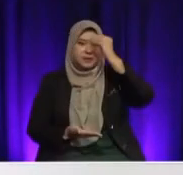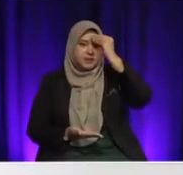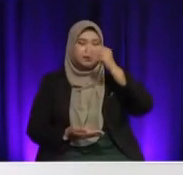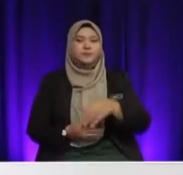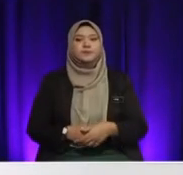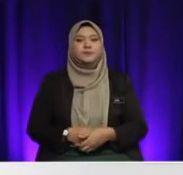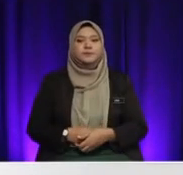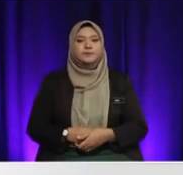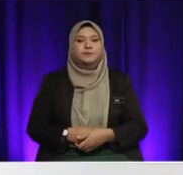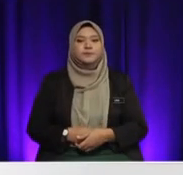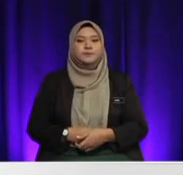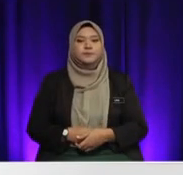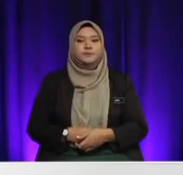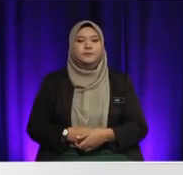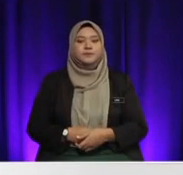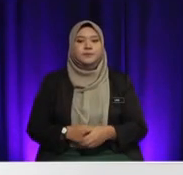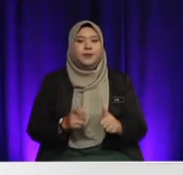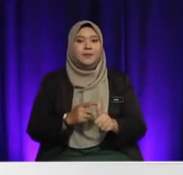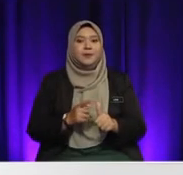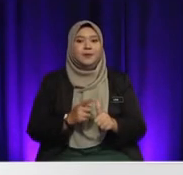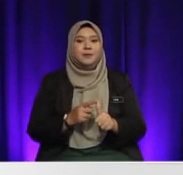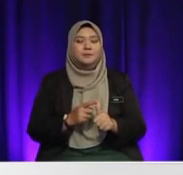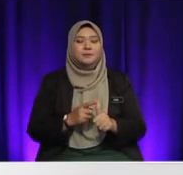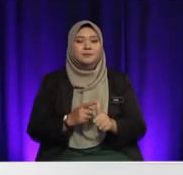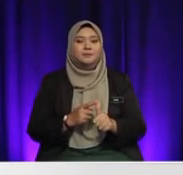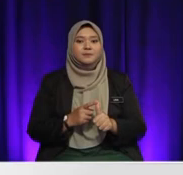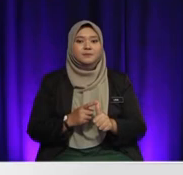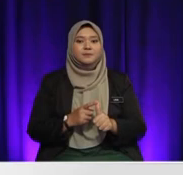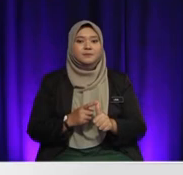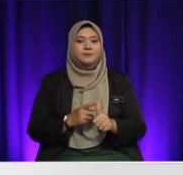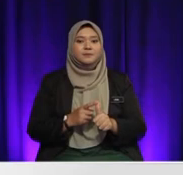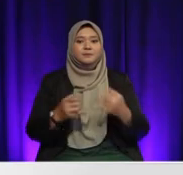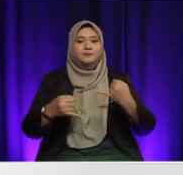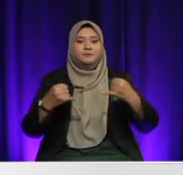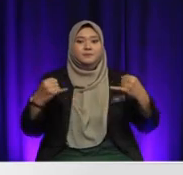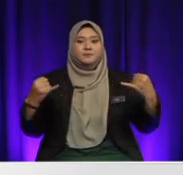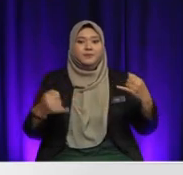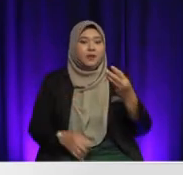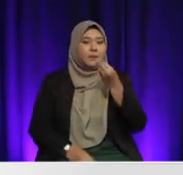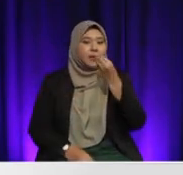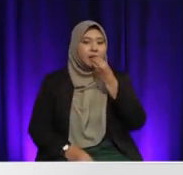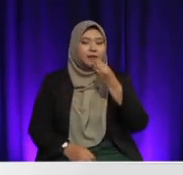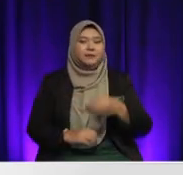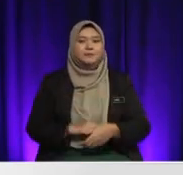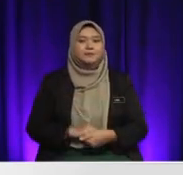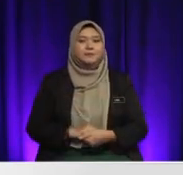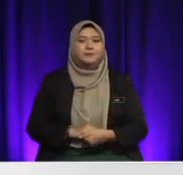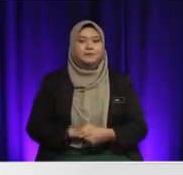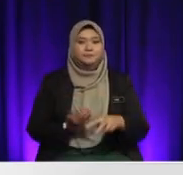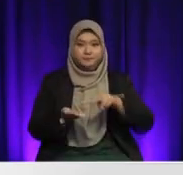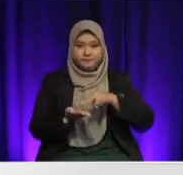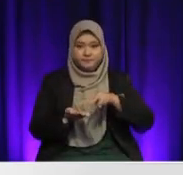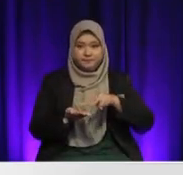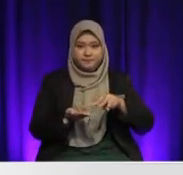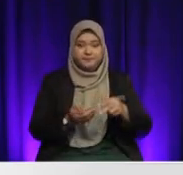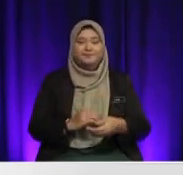buat. Yang pertama, kita ada keropok leko, ikan pegasam, lepas tu berbola ikan, berbola kebab daging lembu, burger daging lembu, dan akhir sekali